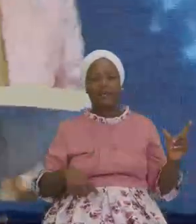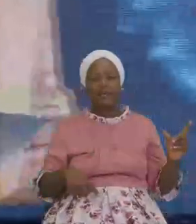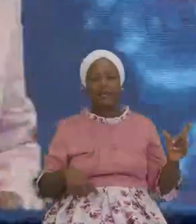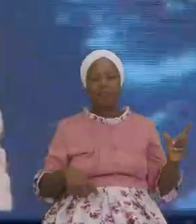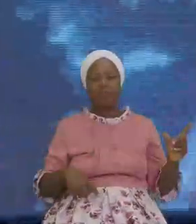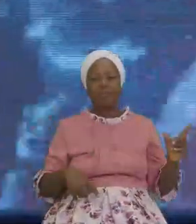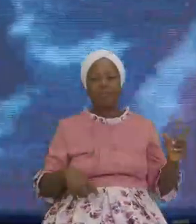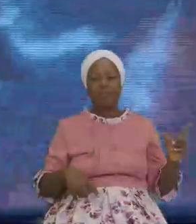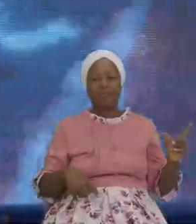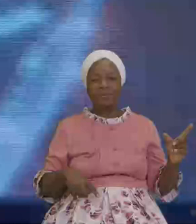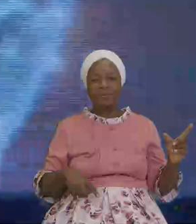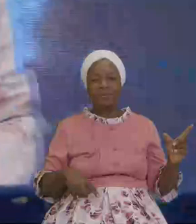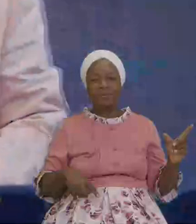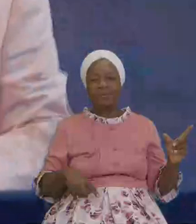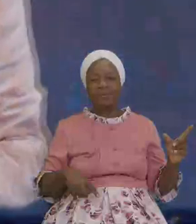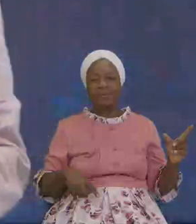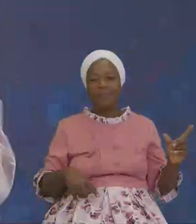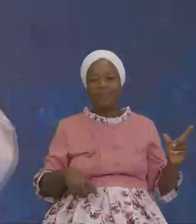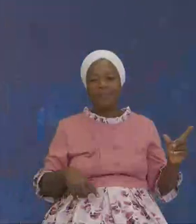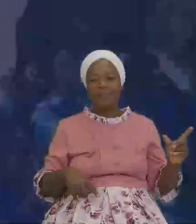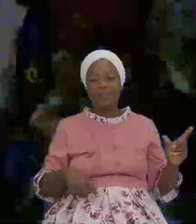Gloire à Dieu!